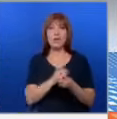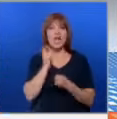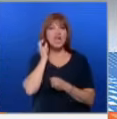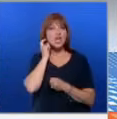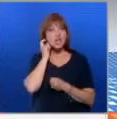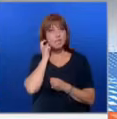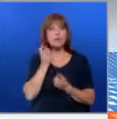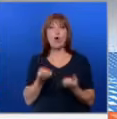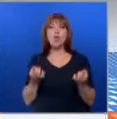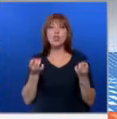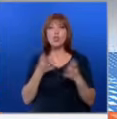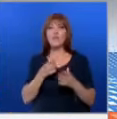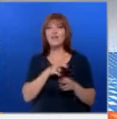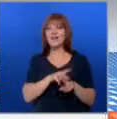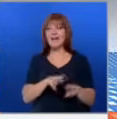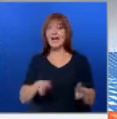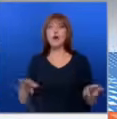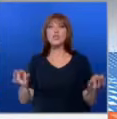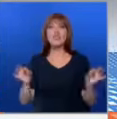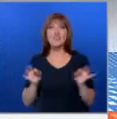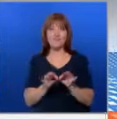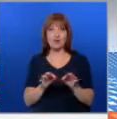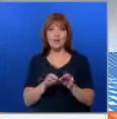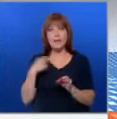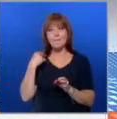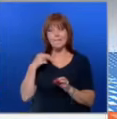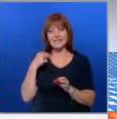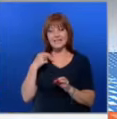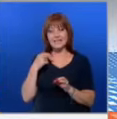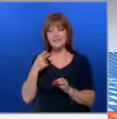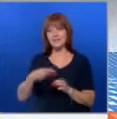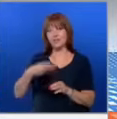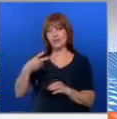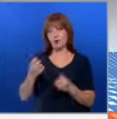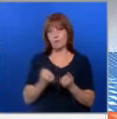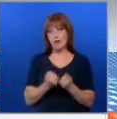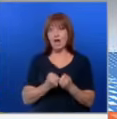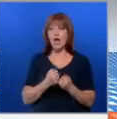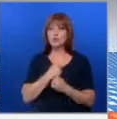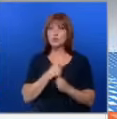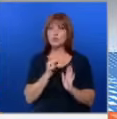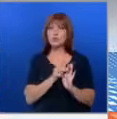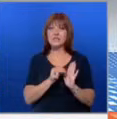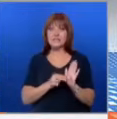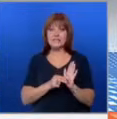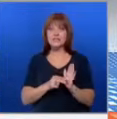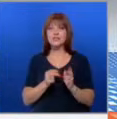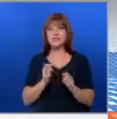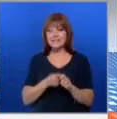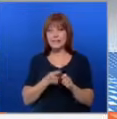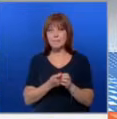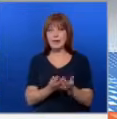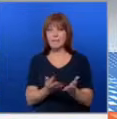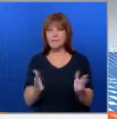Нов народен фронт. Президентската формация е на второ място. Най-трудната задача е да се формира мнозинство. Нещо